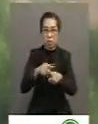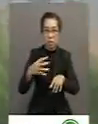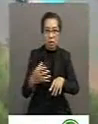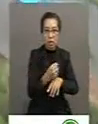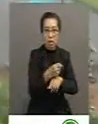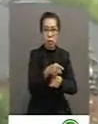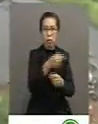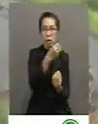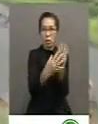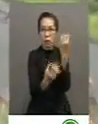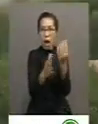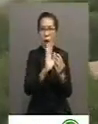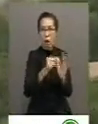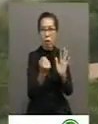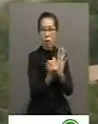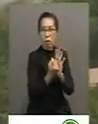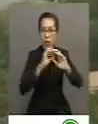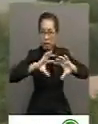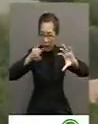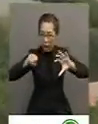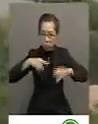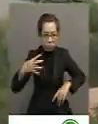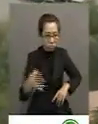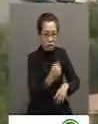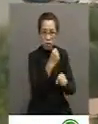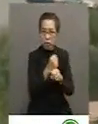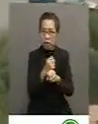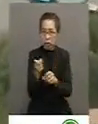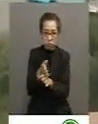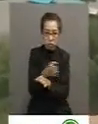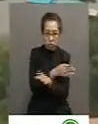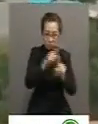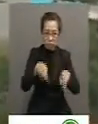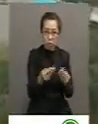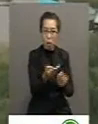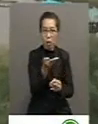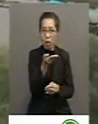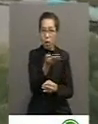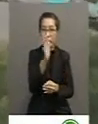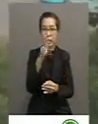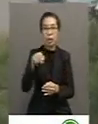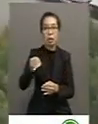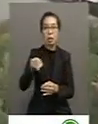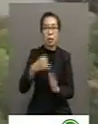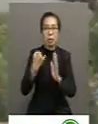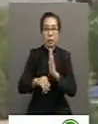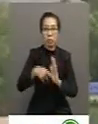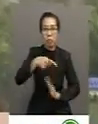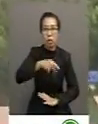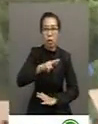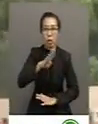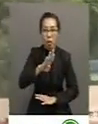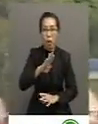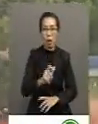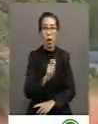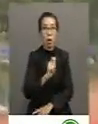องพื้นที่ป่าภายในเขตอุทยานแห่งชาติโดยไม่ได้รับอนุญาตจากพนักงานเจ้าหน้าที่ตามพ.ร.บ.อุทยานแห่งชาติและทำผิดพ.